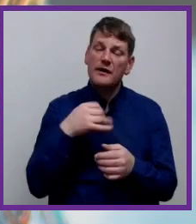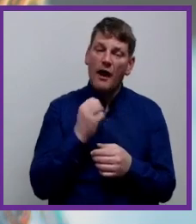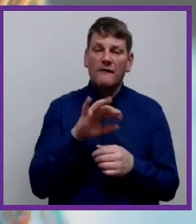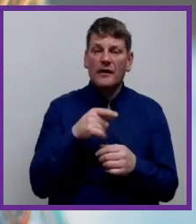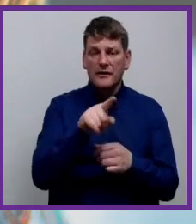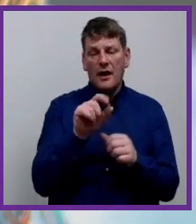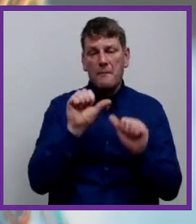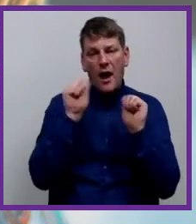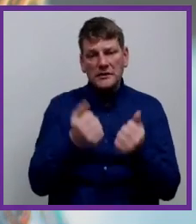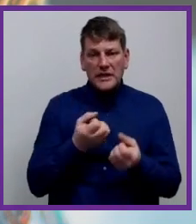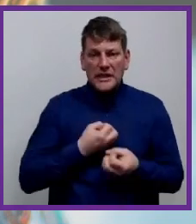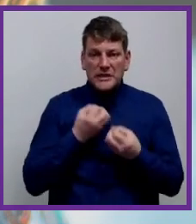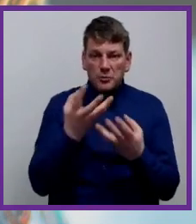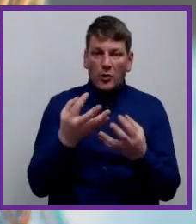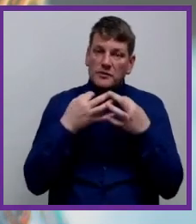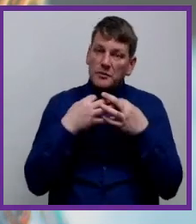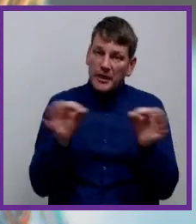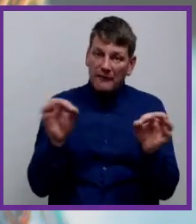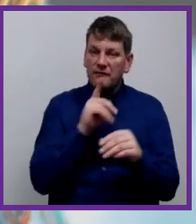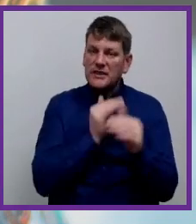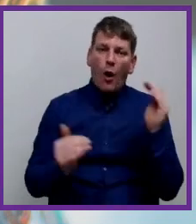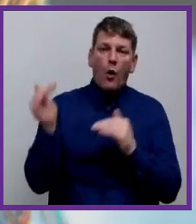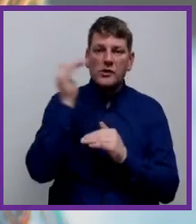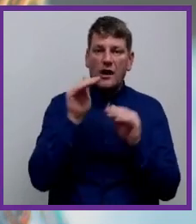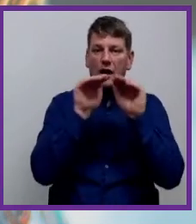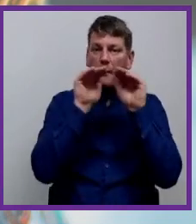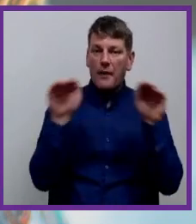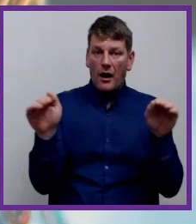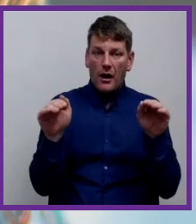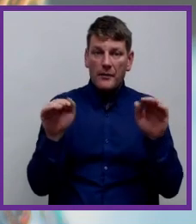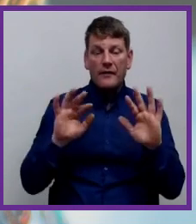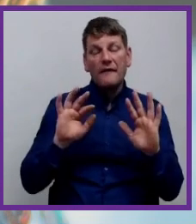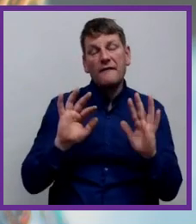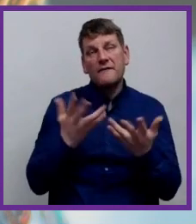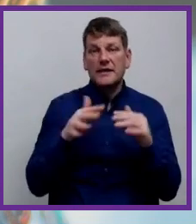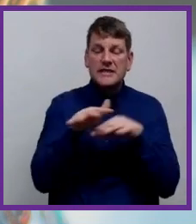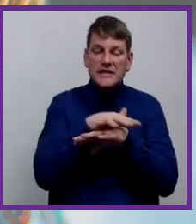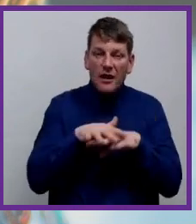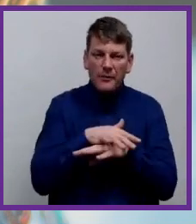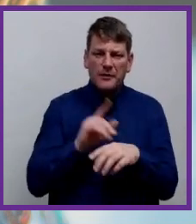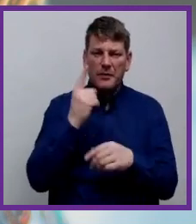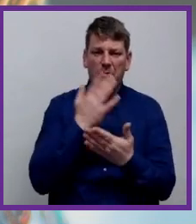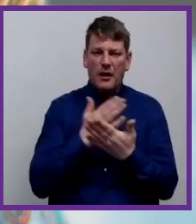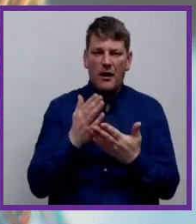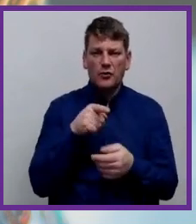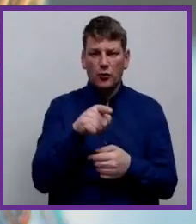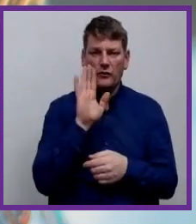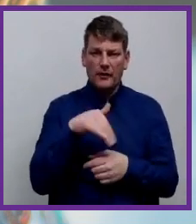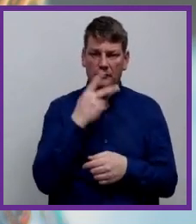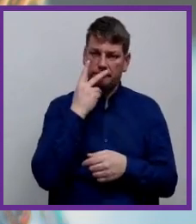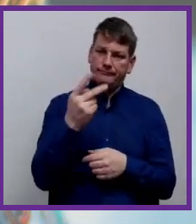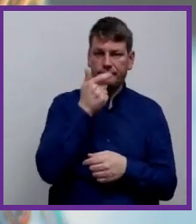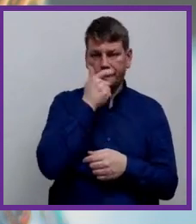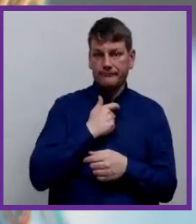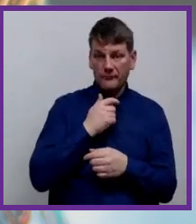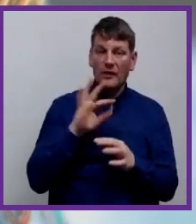mākslinieckās izpausmes brīvība visaugstākajā pakāpē, un vai sabiedrība, pirmkārt, var uz to tolerēt, vai tomēr tās ir robežas.